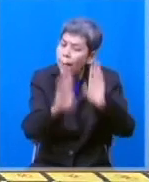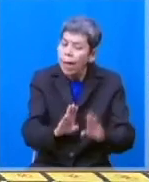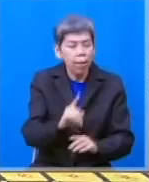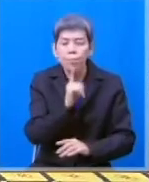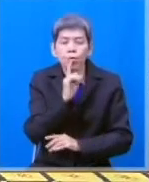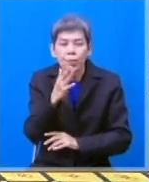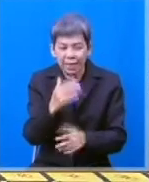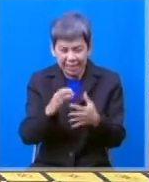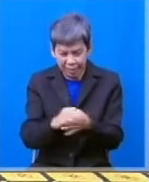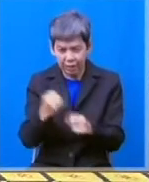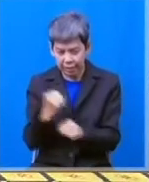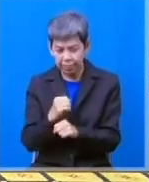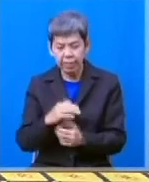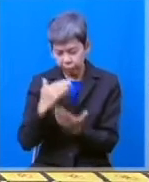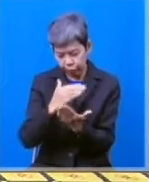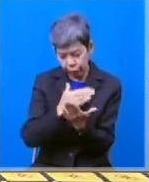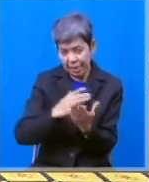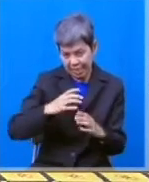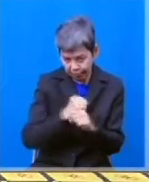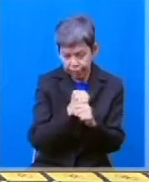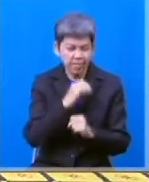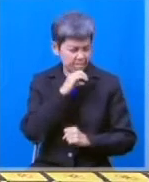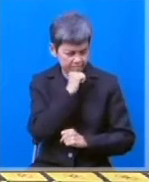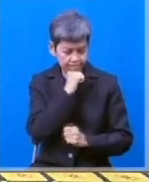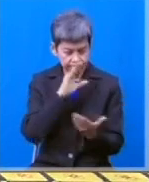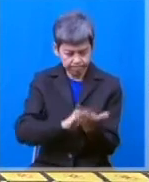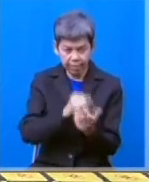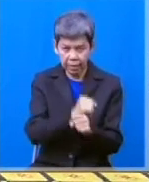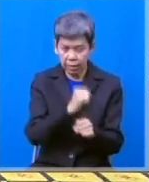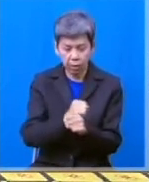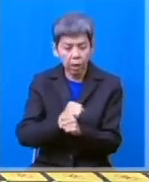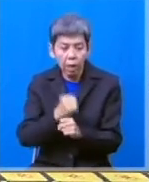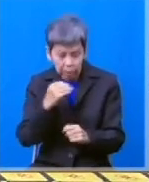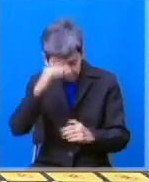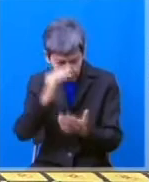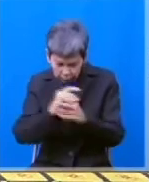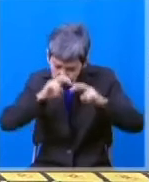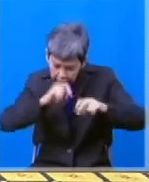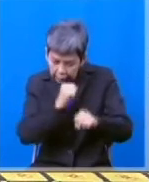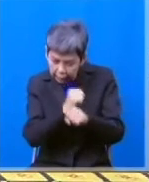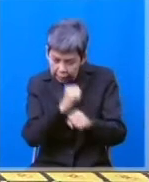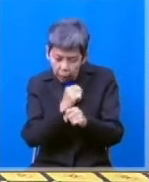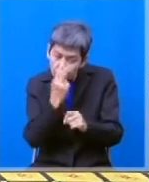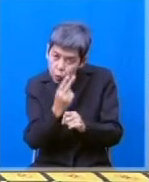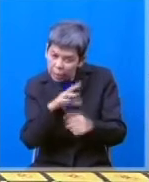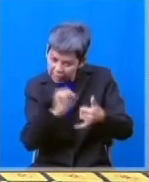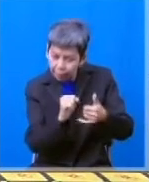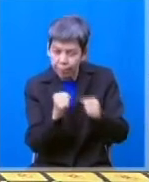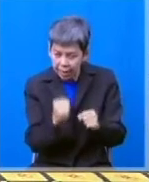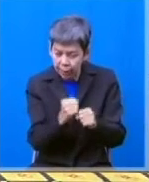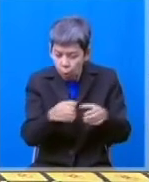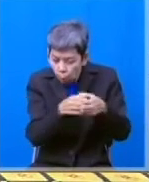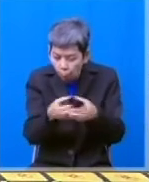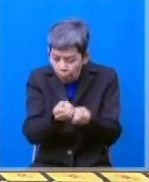างละเอียดนะครับเนื่องจากเป็นข้อมูลแล้วก็เป็นเนื้อหาในสำนวนคดีที่ตำรวจอยู่ระหว่างการสืบสวนสอบสวนเพื่อติดตามตัวกลุ่ม